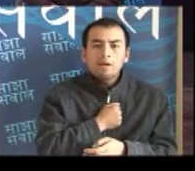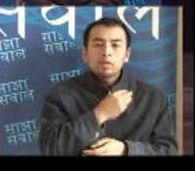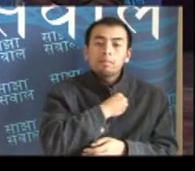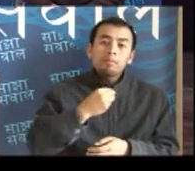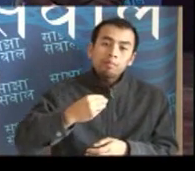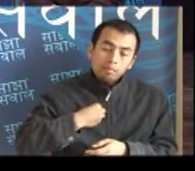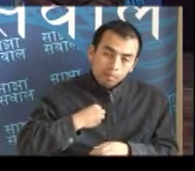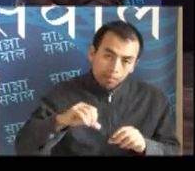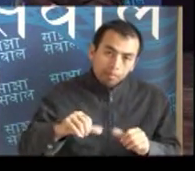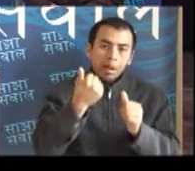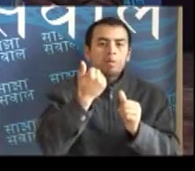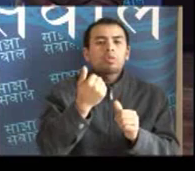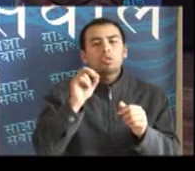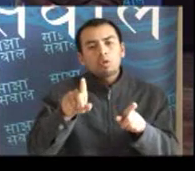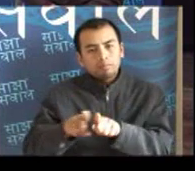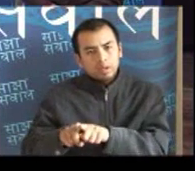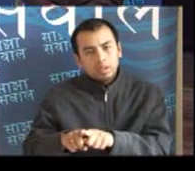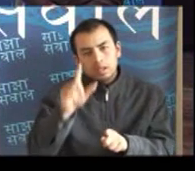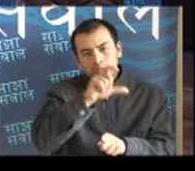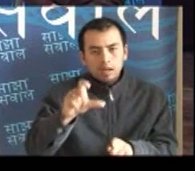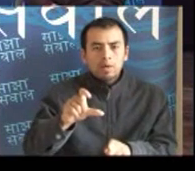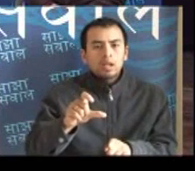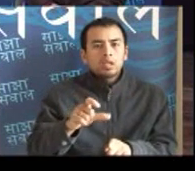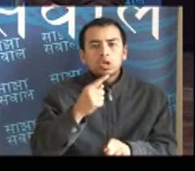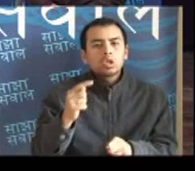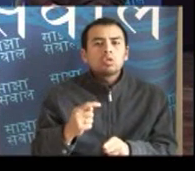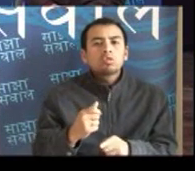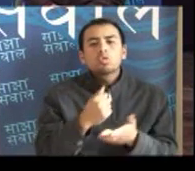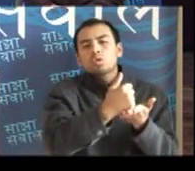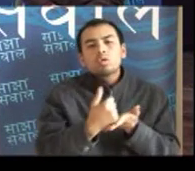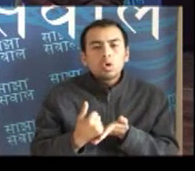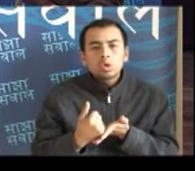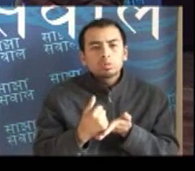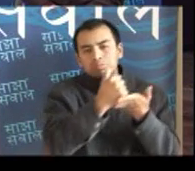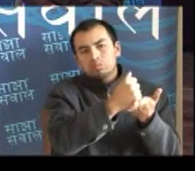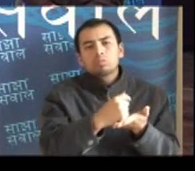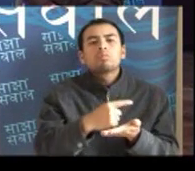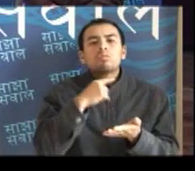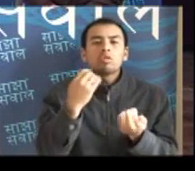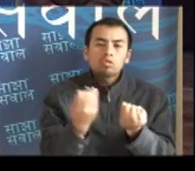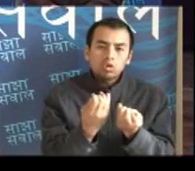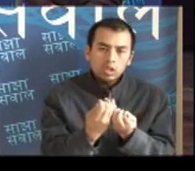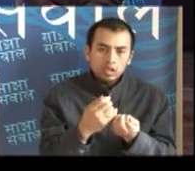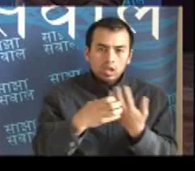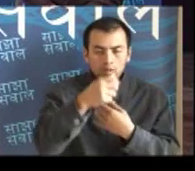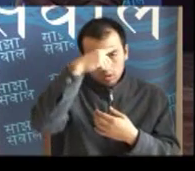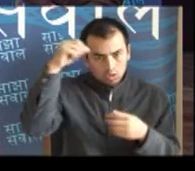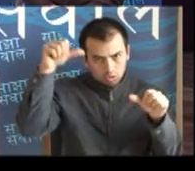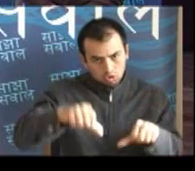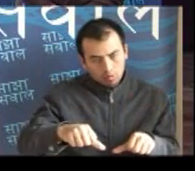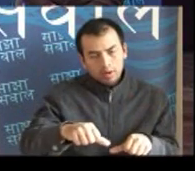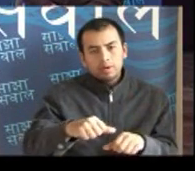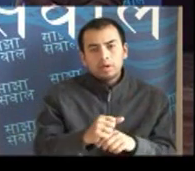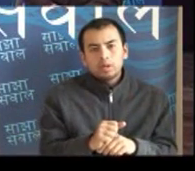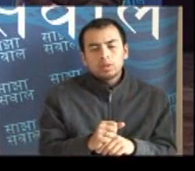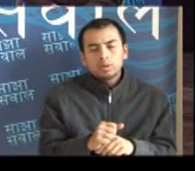विद्यावारिधि प्राप्त गरिसक्दा पनि हामीले नेपाल हाम्रो नेपालले चाहिँ दिन नसक्ने एउटा हामी हाम्रो एउटा हाम्रो देशलाई नै दुर्भाग्यपूर्ण पनि